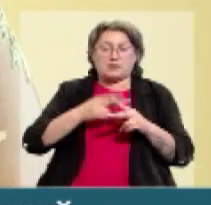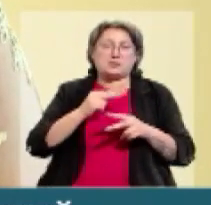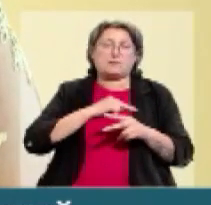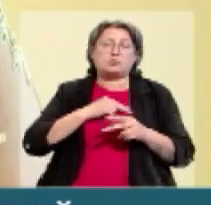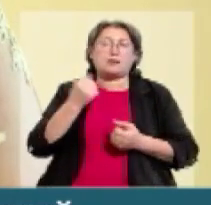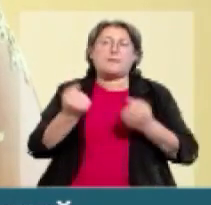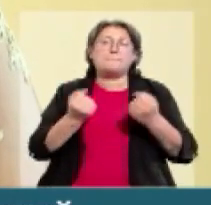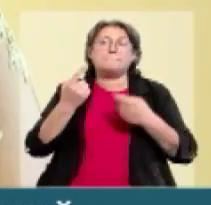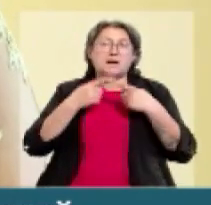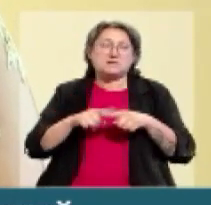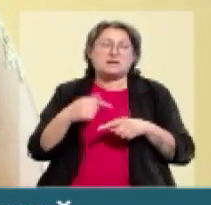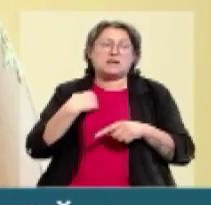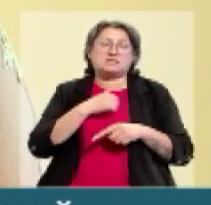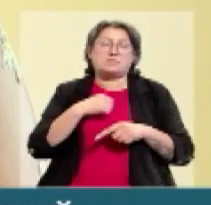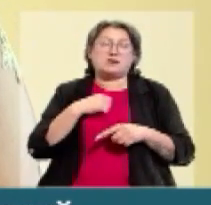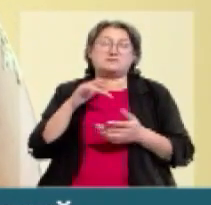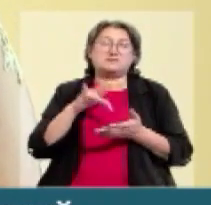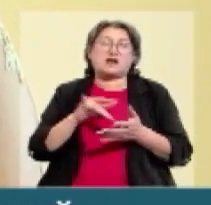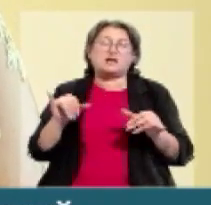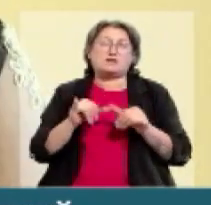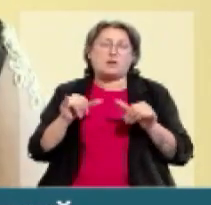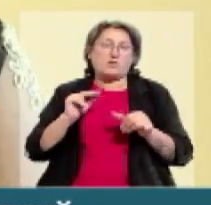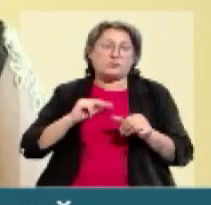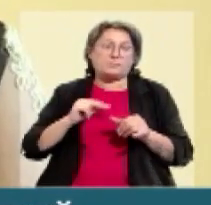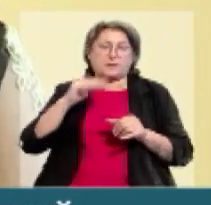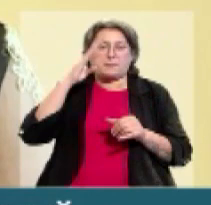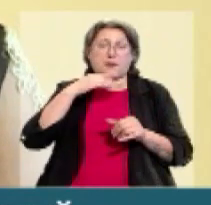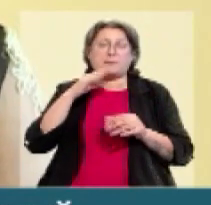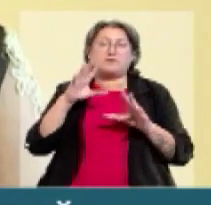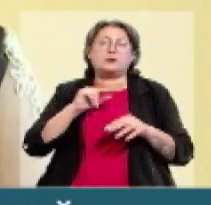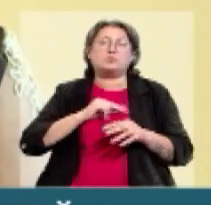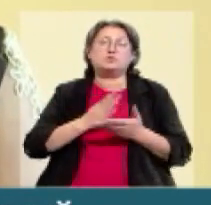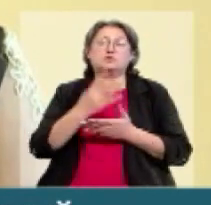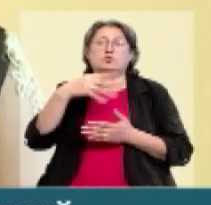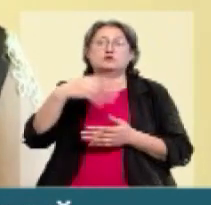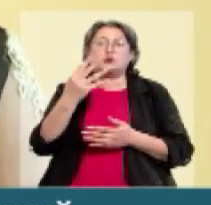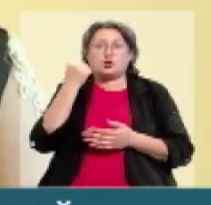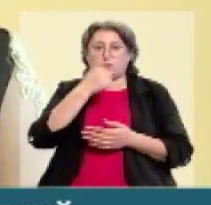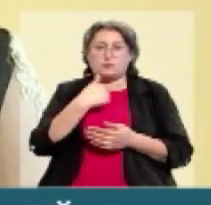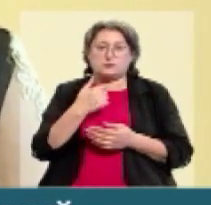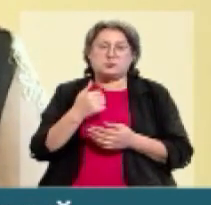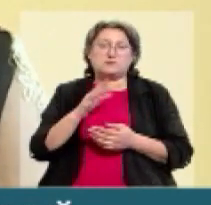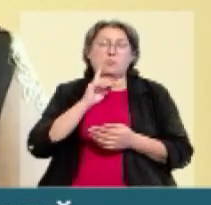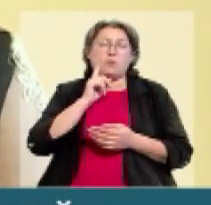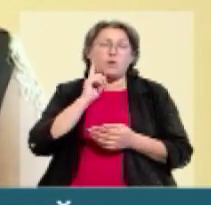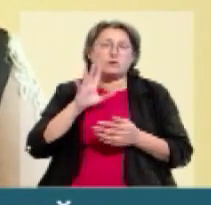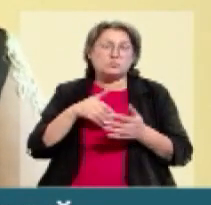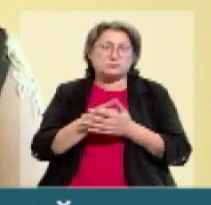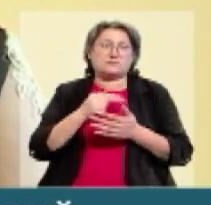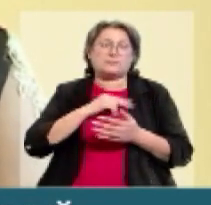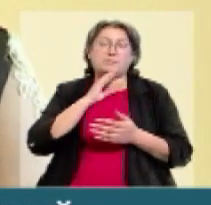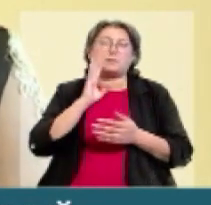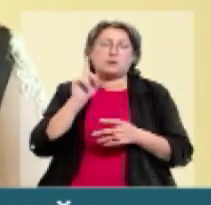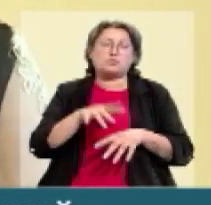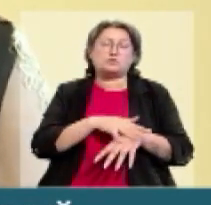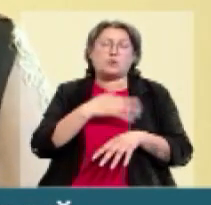работают в механизации. Я сама работаю в центральной столовой. Папа проработал в совхозе 44 года. С молоду работал. Мама тоже.